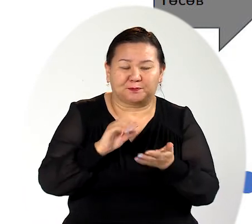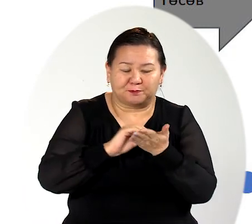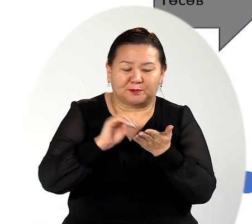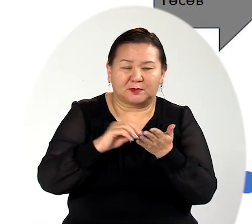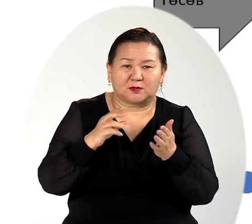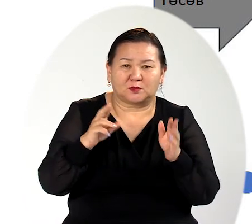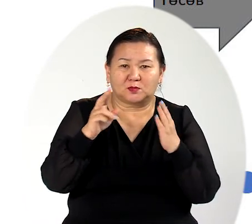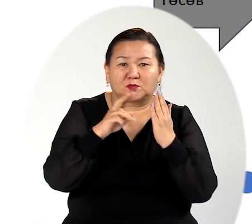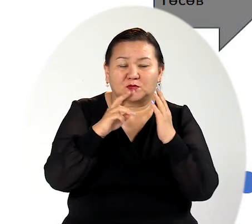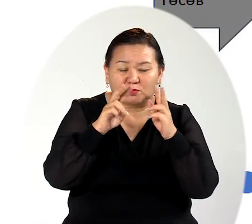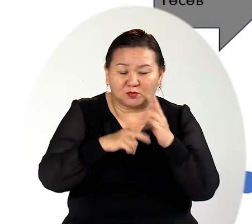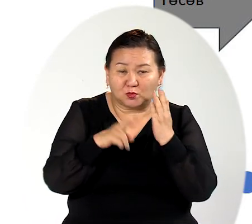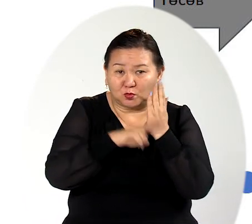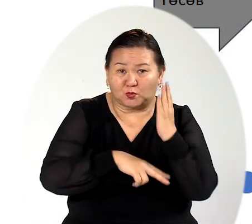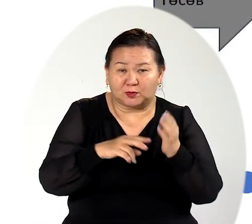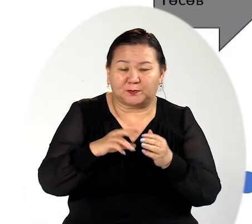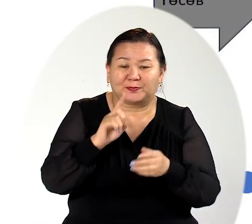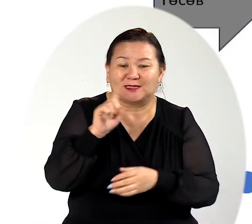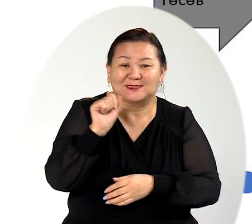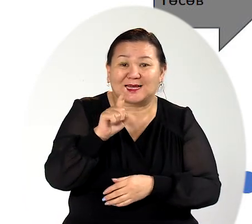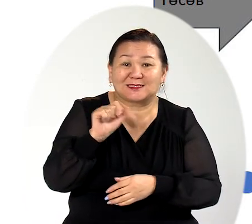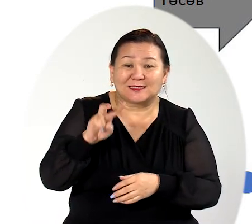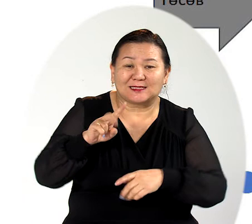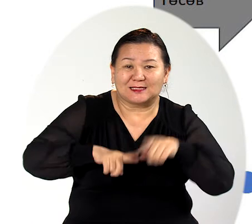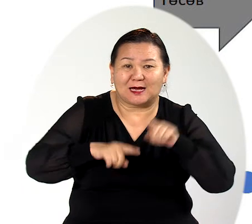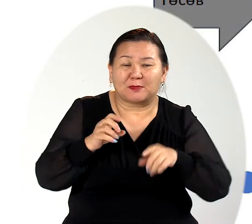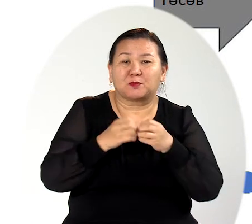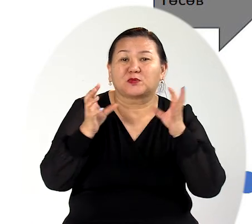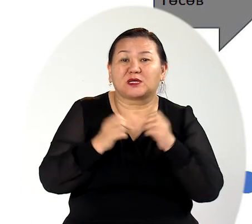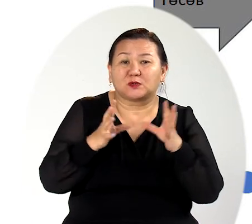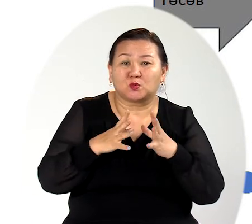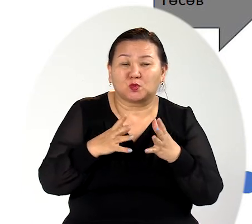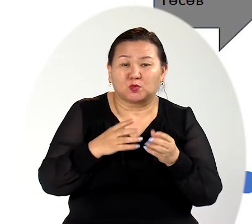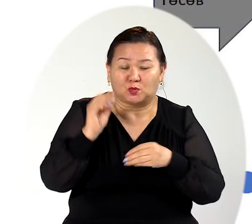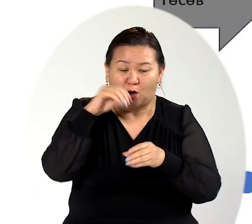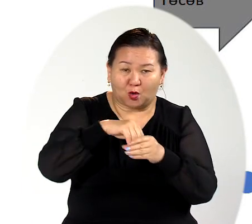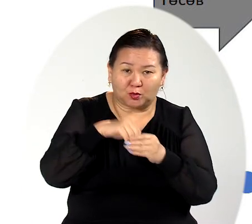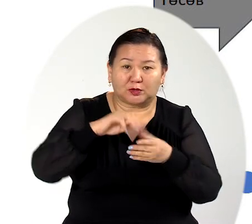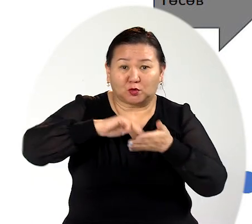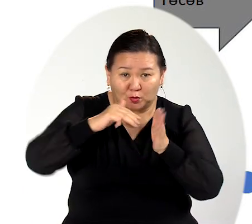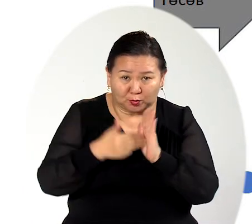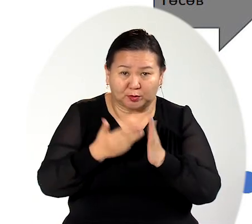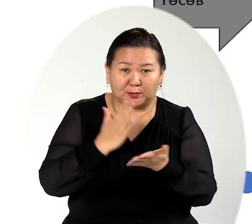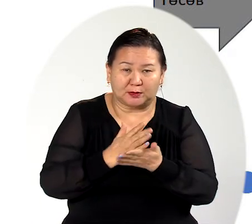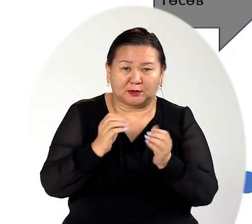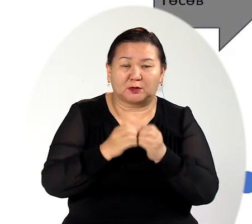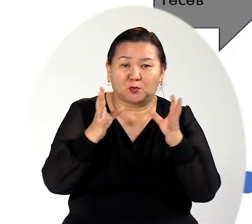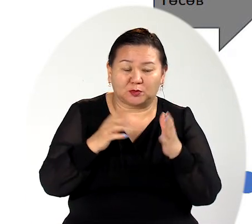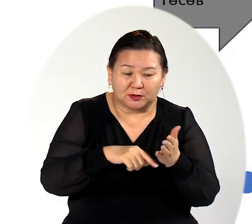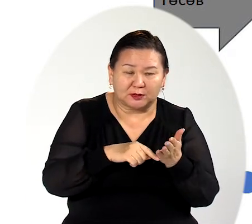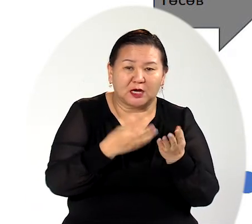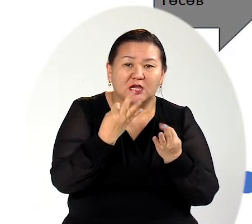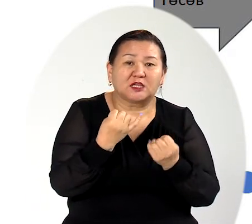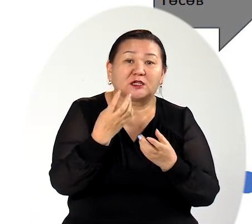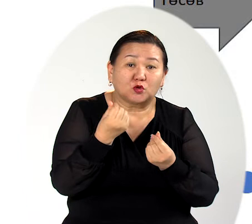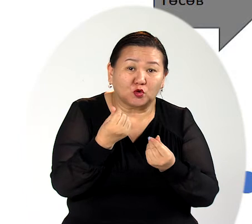дээр шинжилгээ хийнэ. Дараа нь тухайн зах зээлд би ямар бүтээгдэхүүн үйлчлэгийг оруулахар төлөвлөд байгаа. Тэр бүтээгдэхүүнийг би